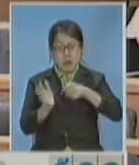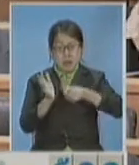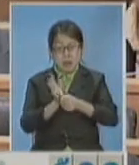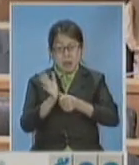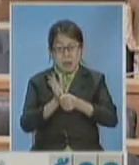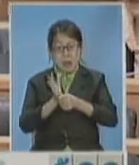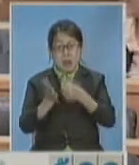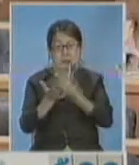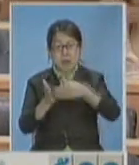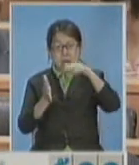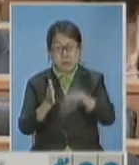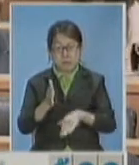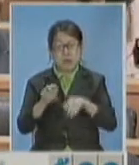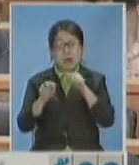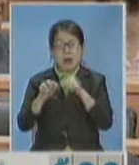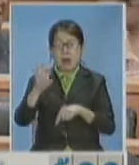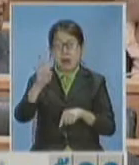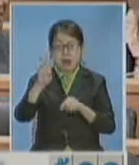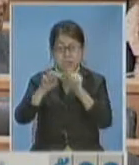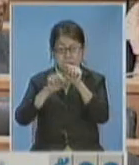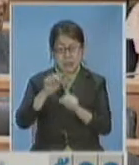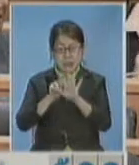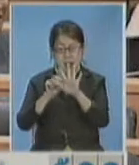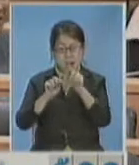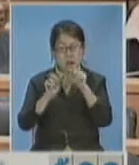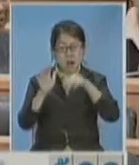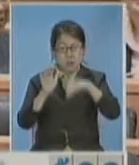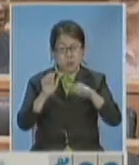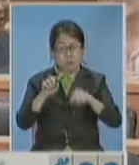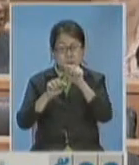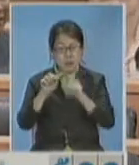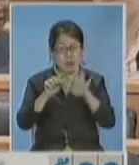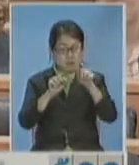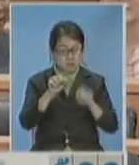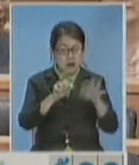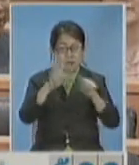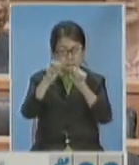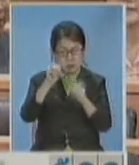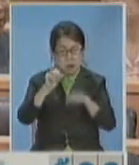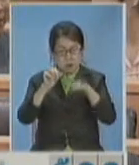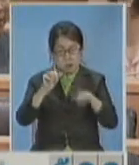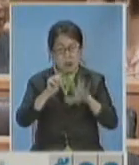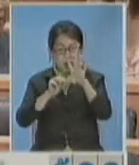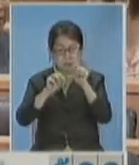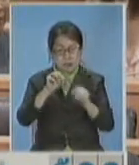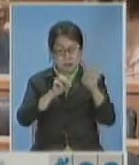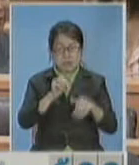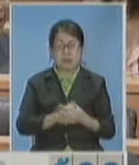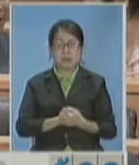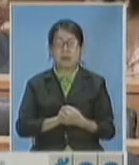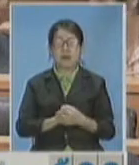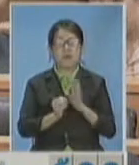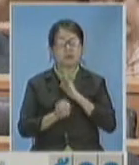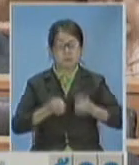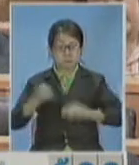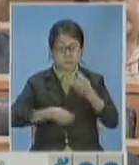5ร้อยละ5ทุกมาตรานั่นหมายว่าถ้าเป็นผลท่านมาสู้ในสภานี้สำเร็จเนี่ยท่านจะต้องปรับ